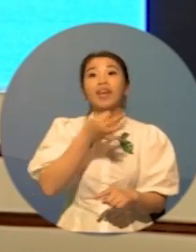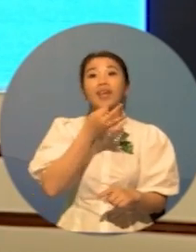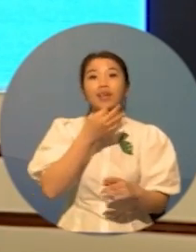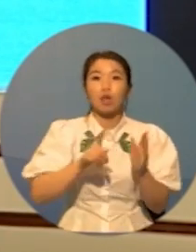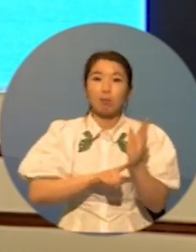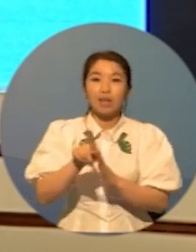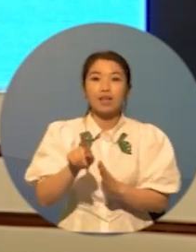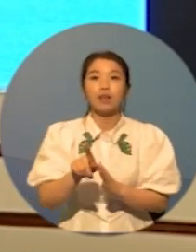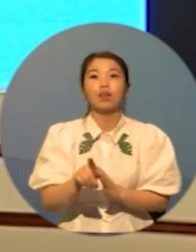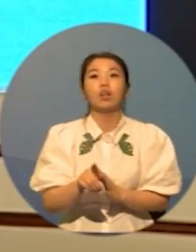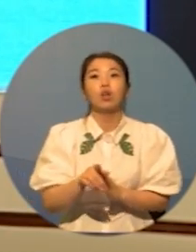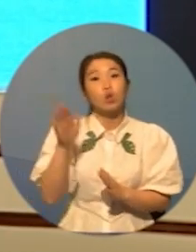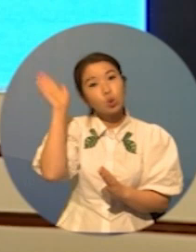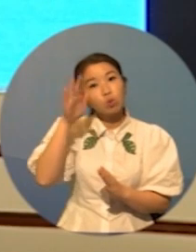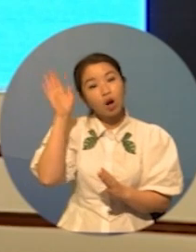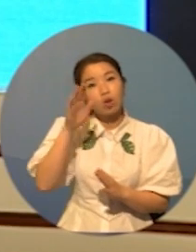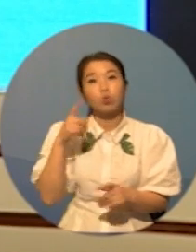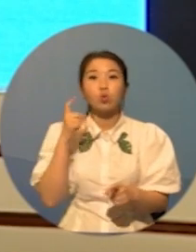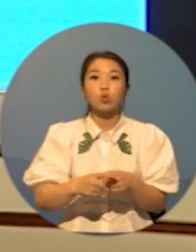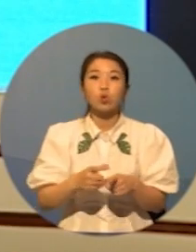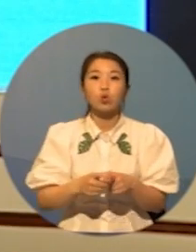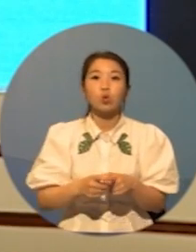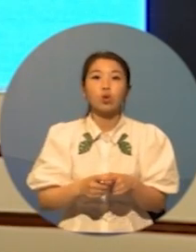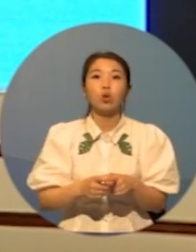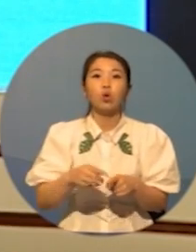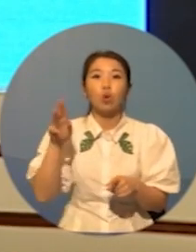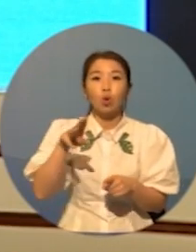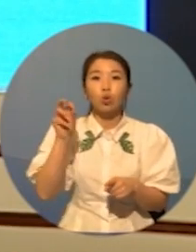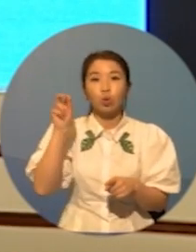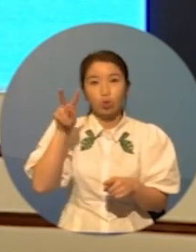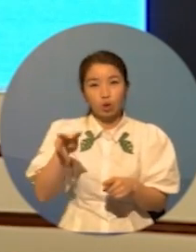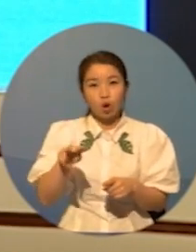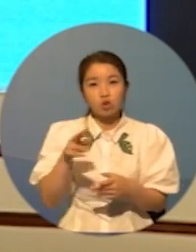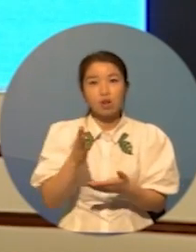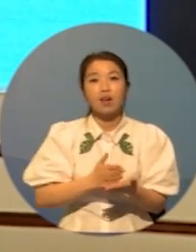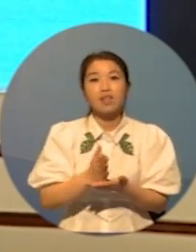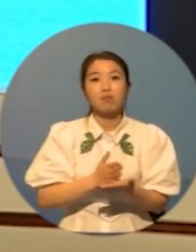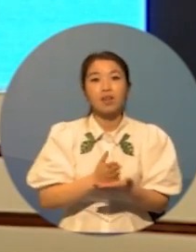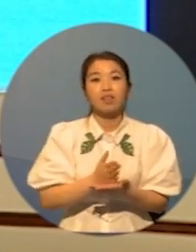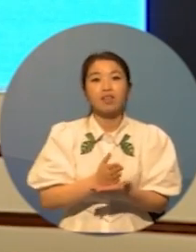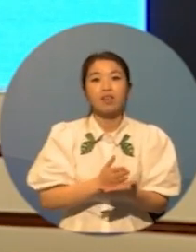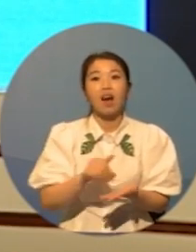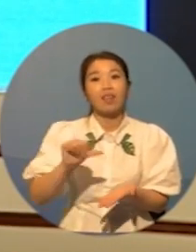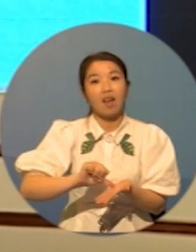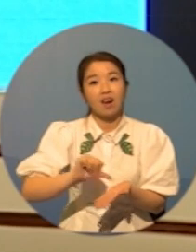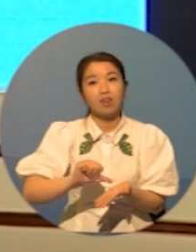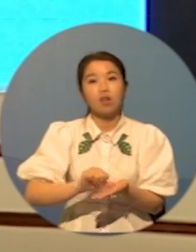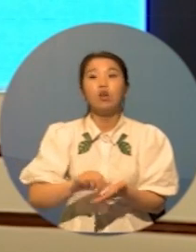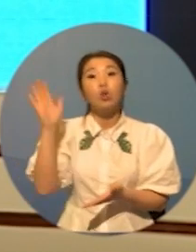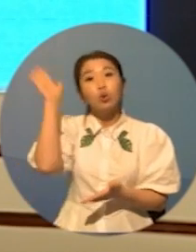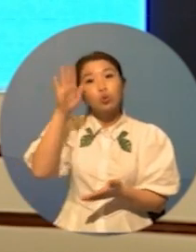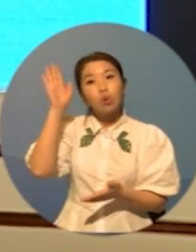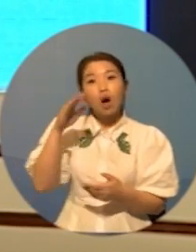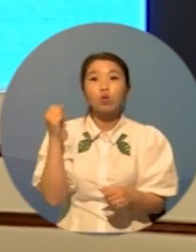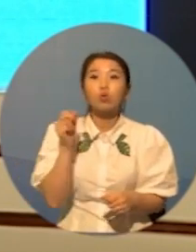басладық. Суғаруды сөзі атауыш фейіл қабағзаларынан толқылауыш қызметін атқарып тұрыпты. Суғару